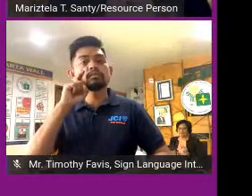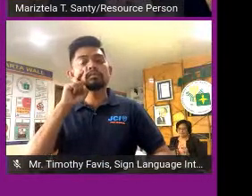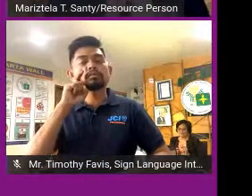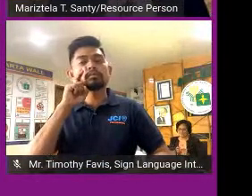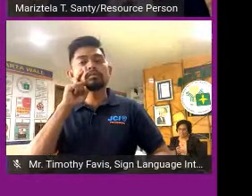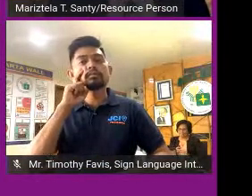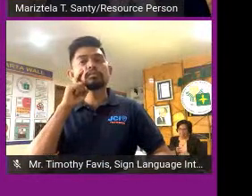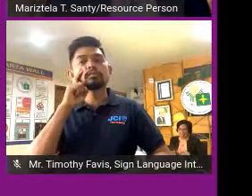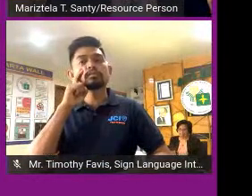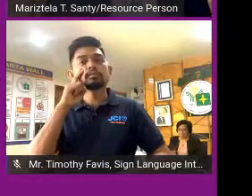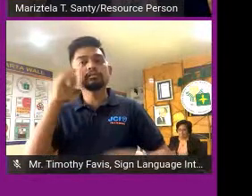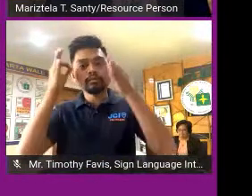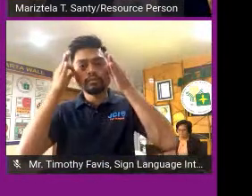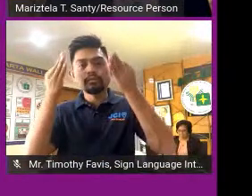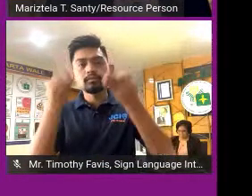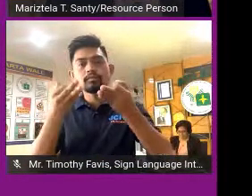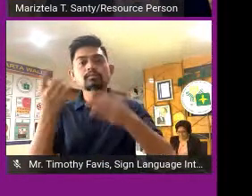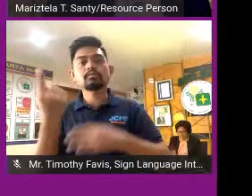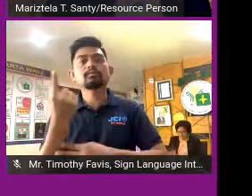sex-based.